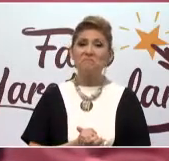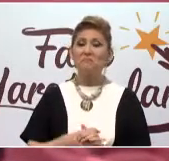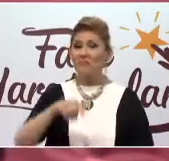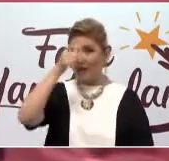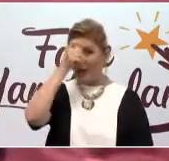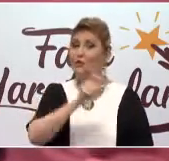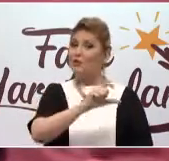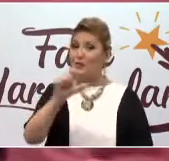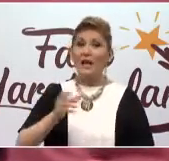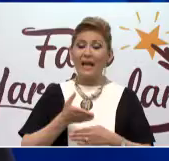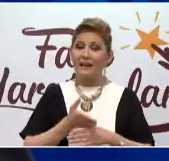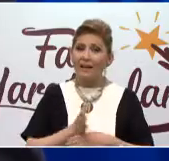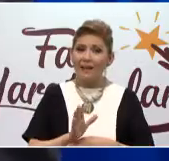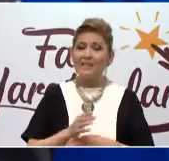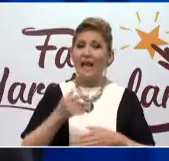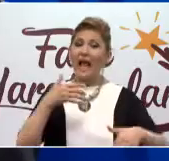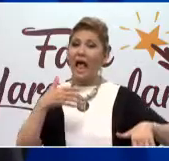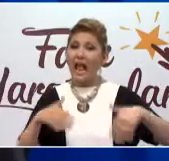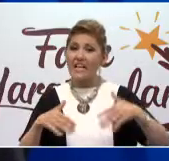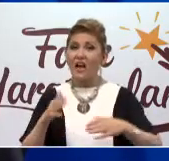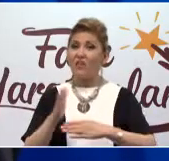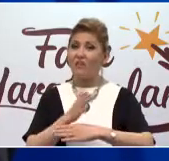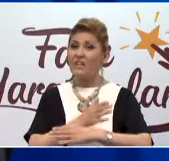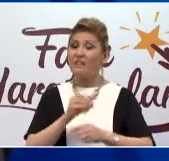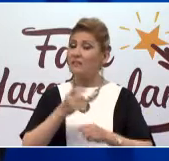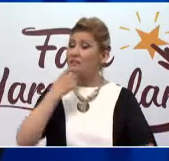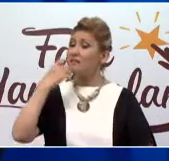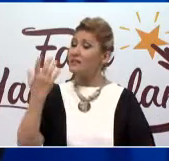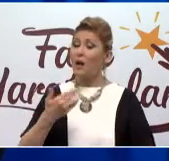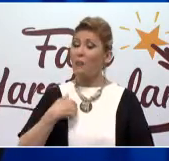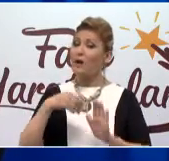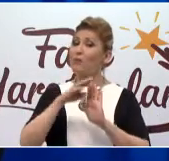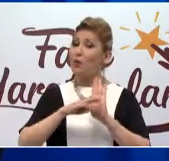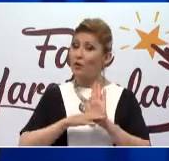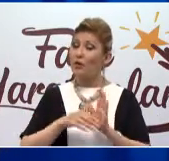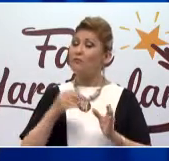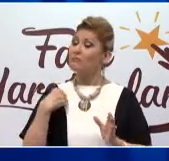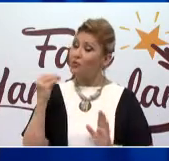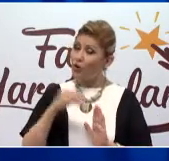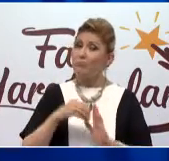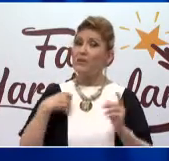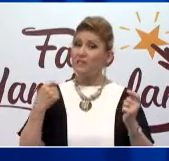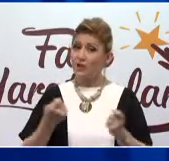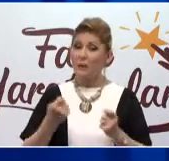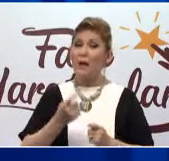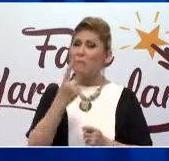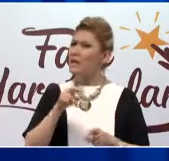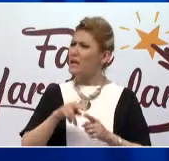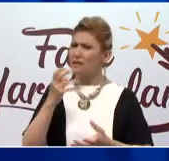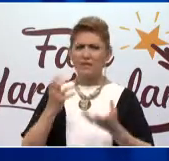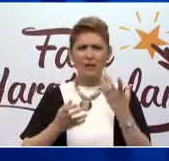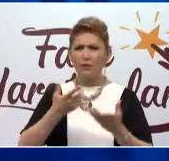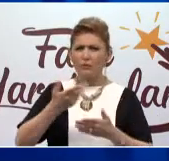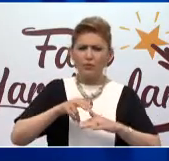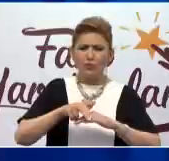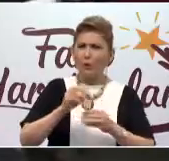Türkiye gerçekten hani engelli vatandaşlarımız için yıllardır ben programlarda özellikle yer vermeye çalışıyorum. Bir cehennem, yani kaldırım